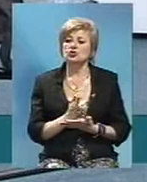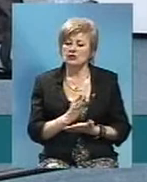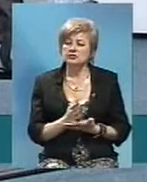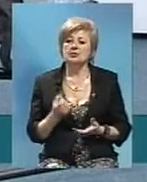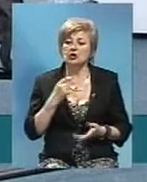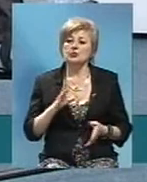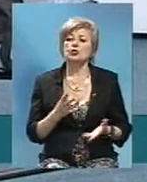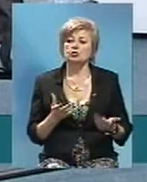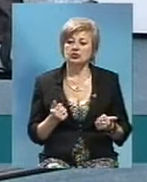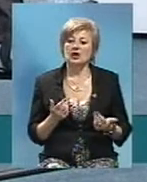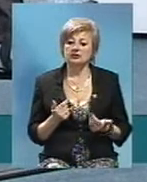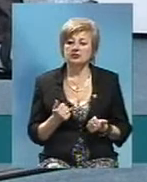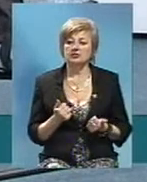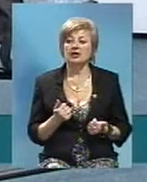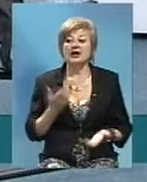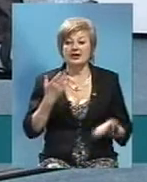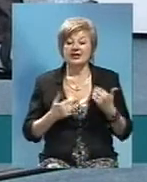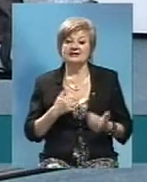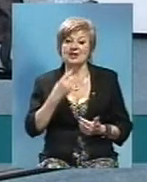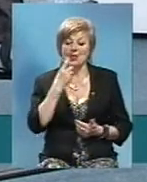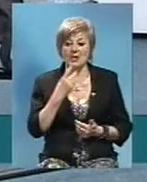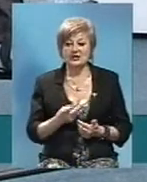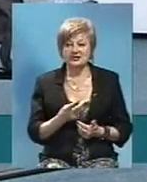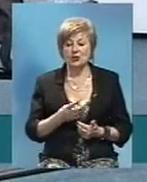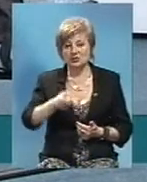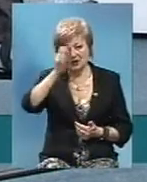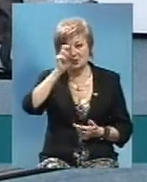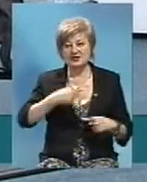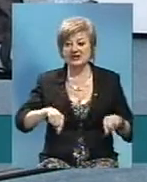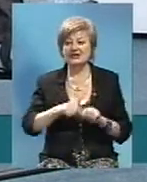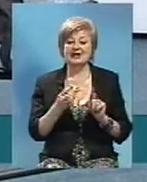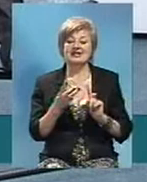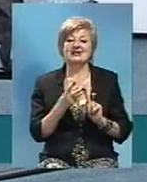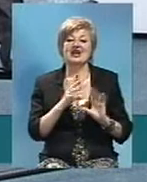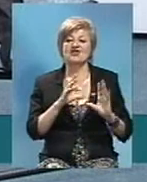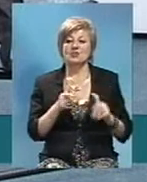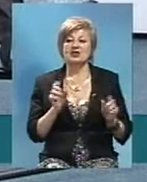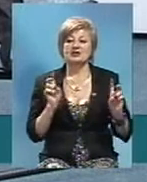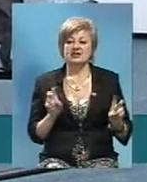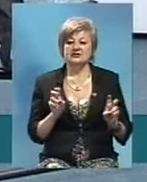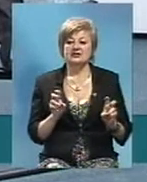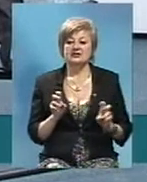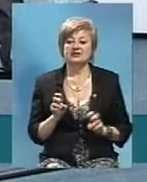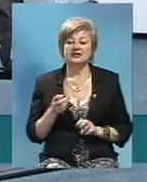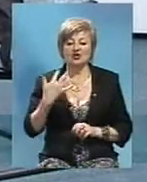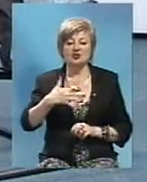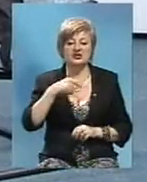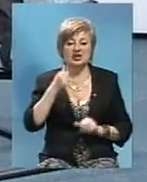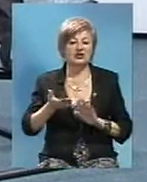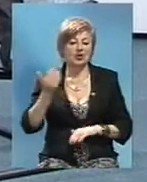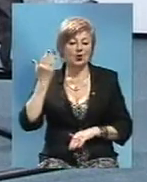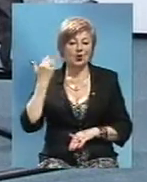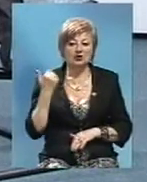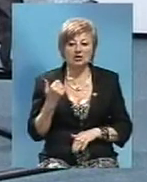показывает официальная статистика, да, потому что если мы посмотрим на те же самые страны третьего мира, которые, грубо говоря, в 50-х годах